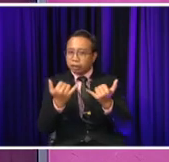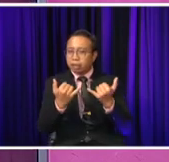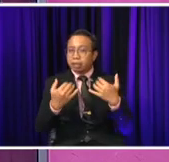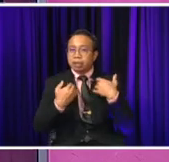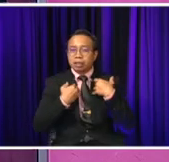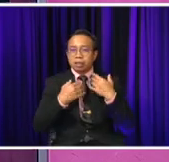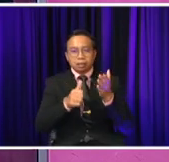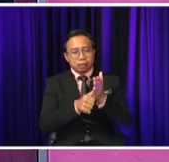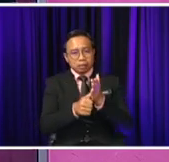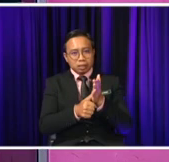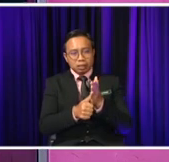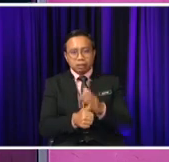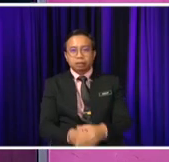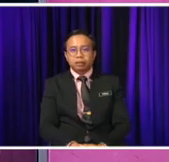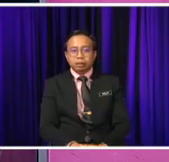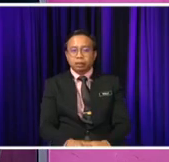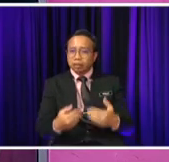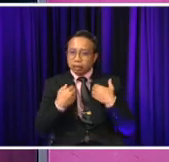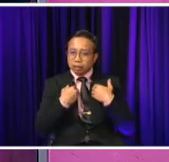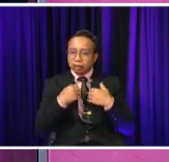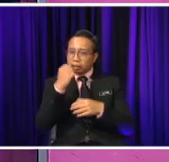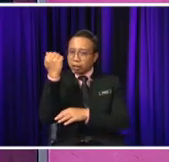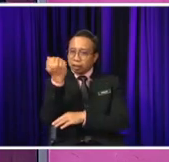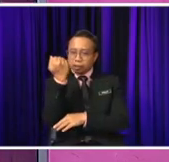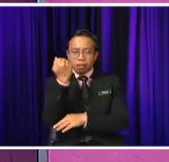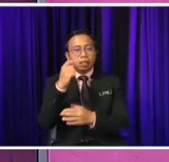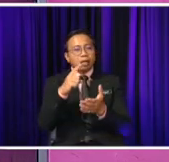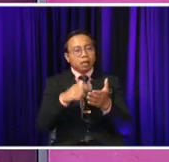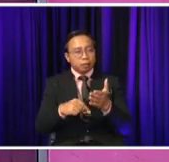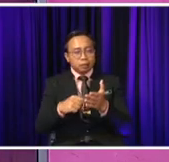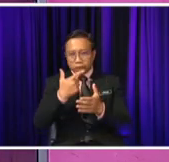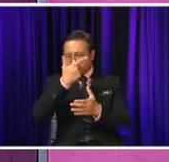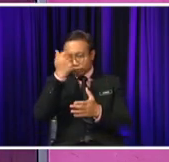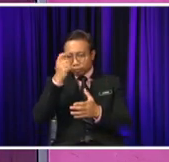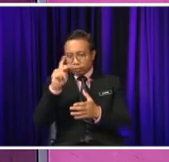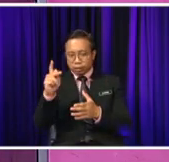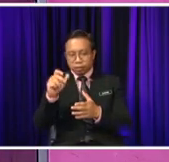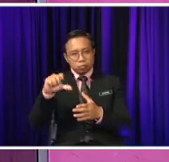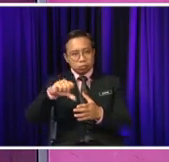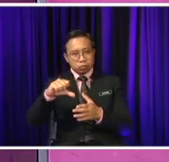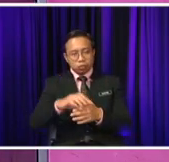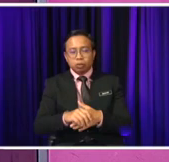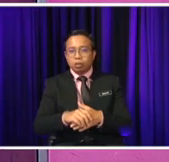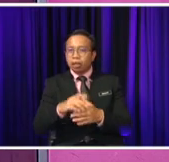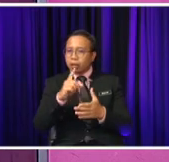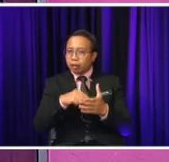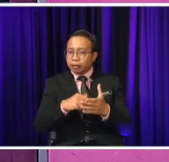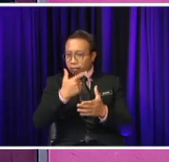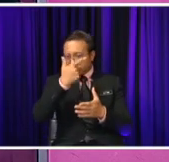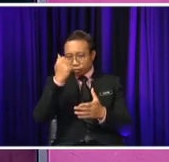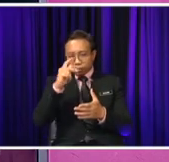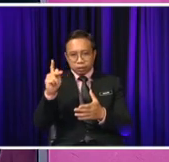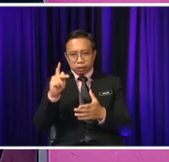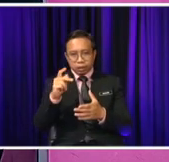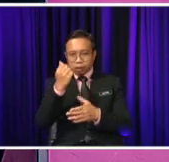ada dadahnya juga ada Arab betul jadi apa penyebab keburukan dadah dan Apa penyebab keburukan